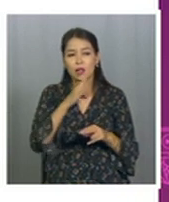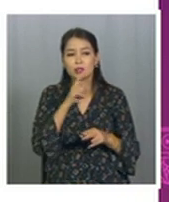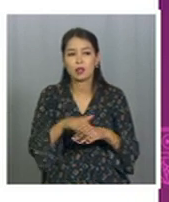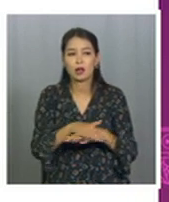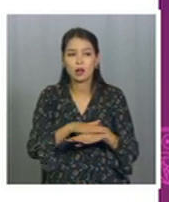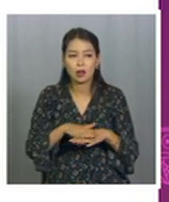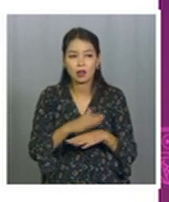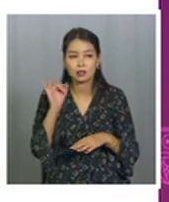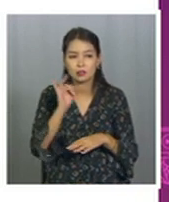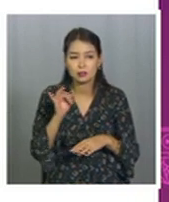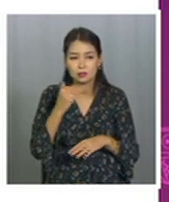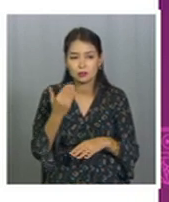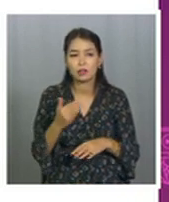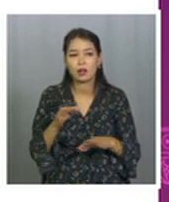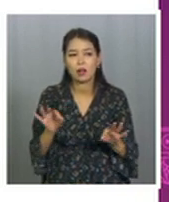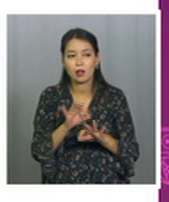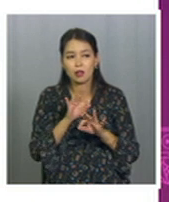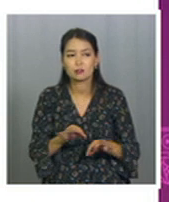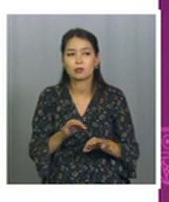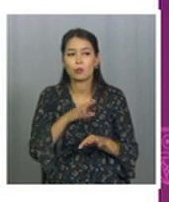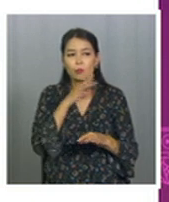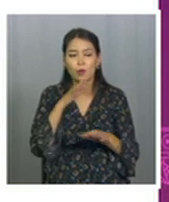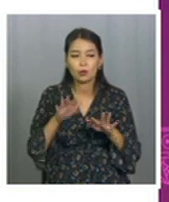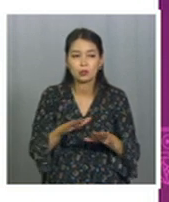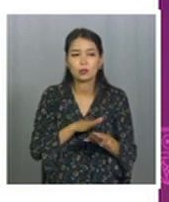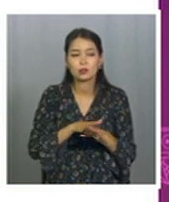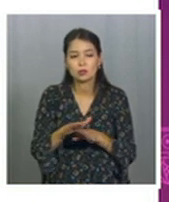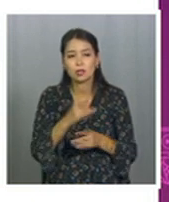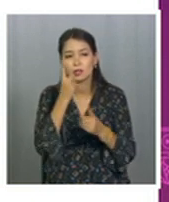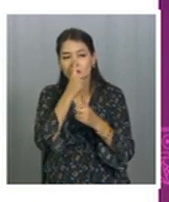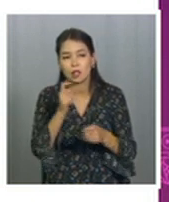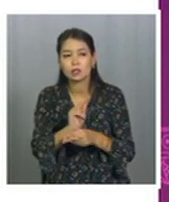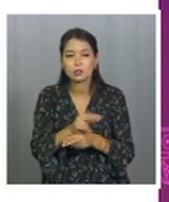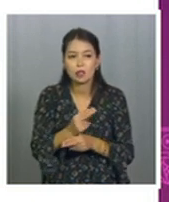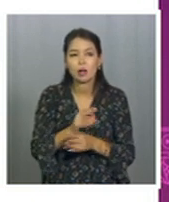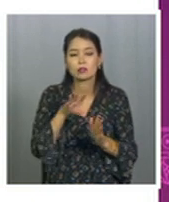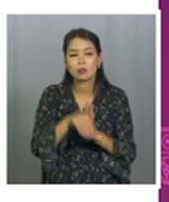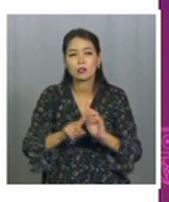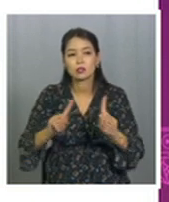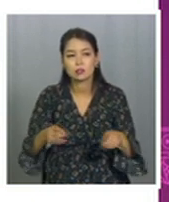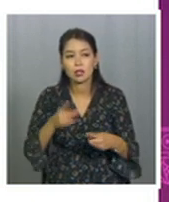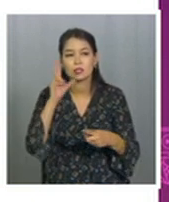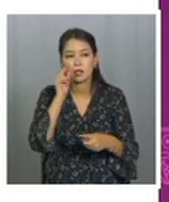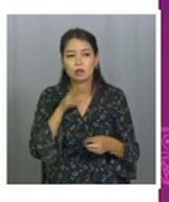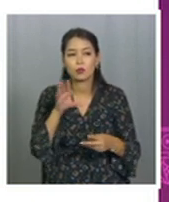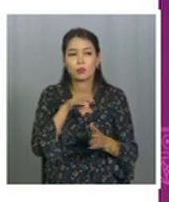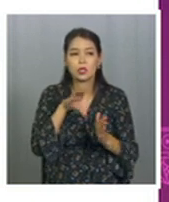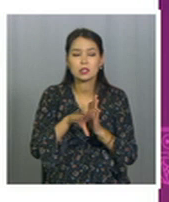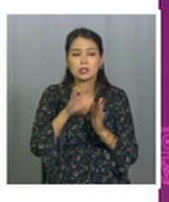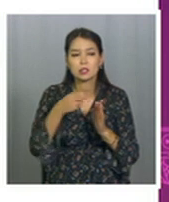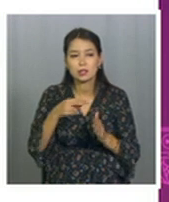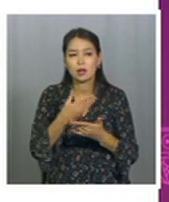жинау, даярлау, өңдеу, қалпына келтіру, сандық жүйеге салу мен CD-дискілерді шығару